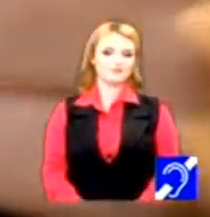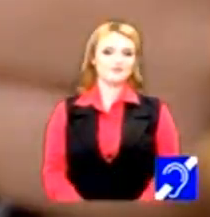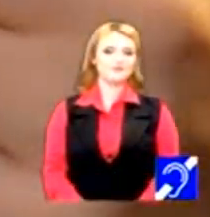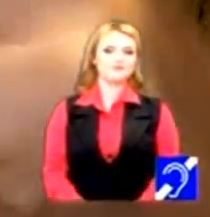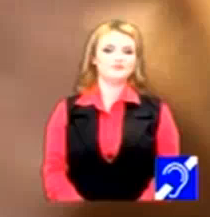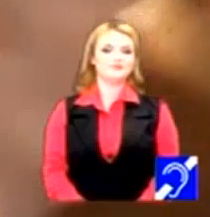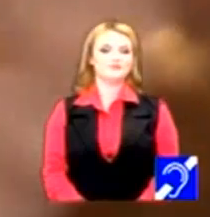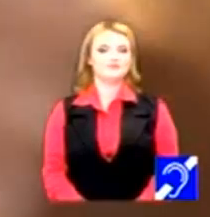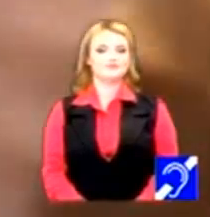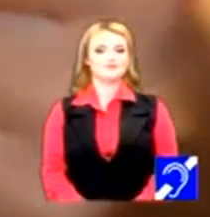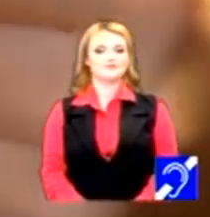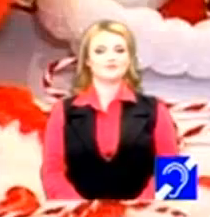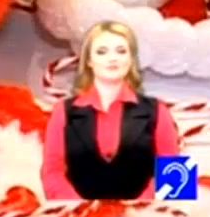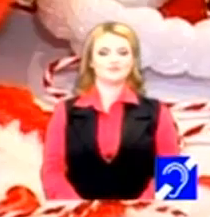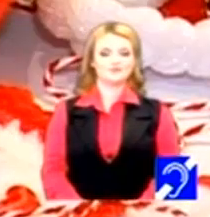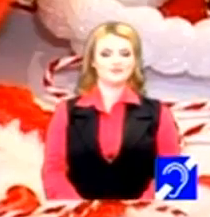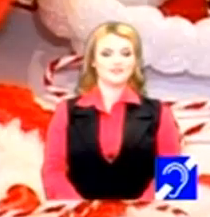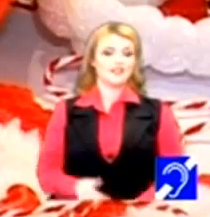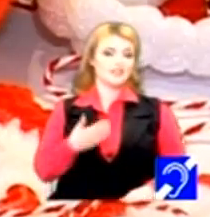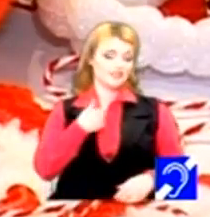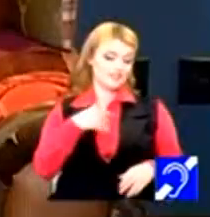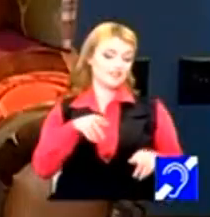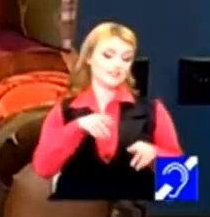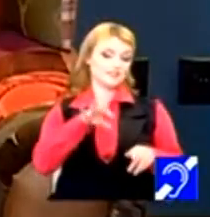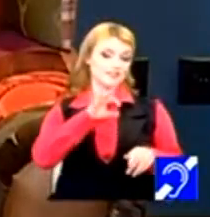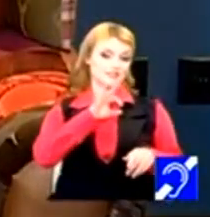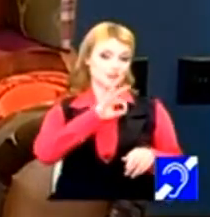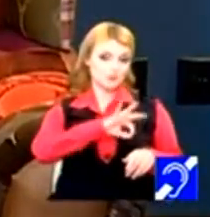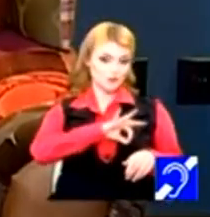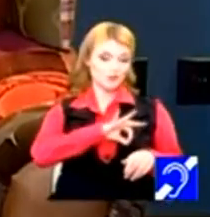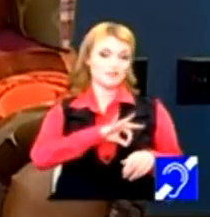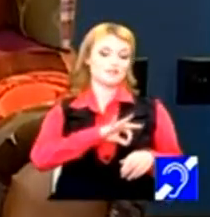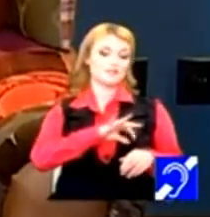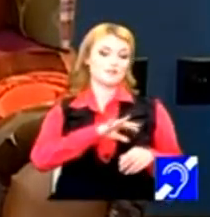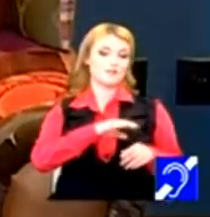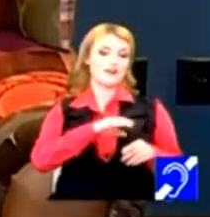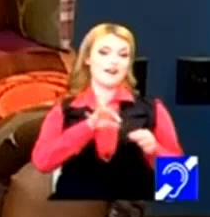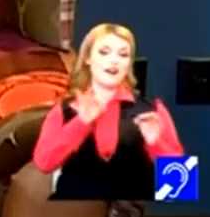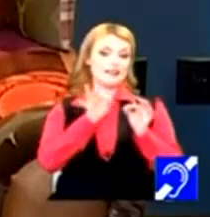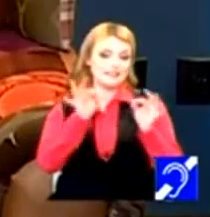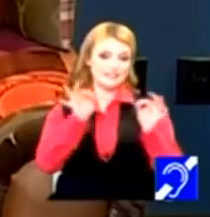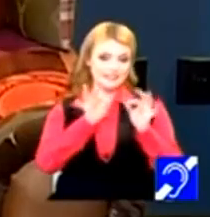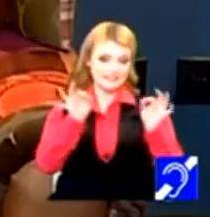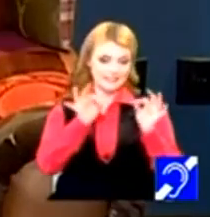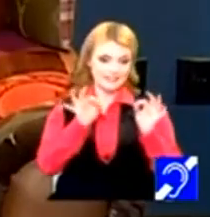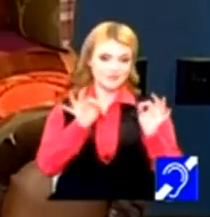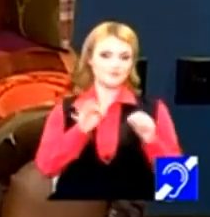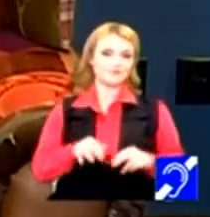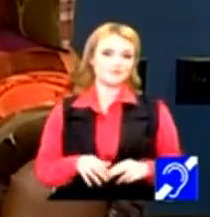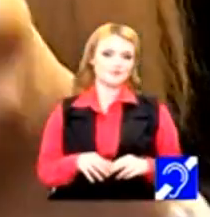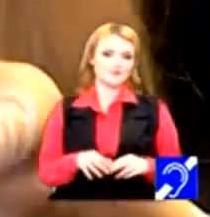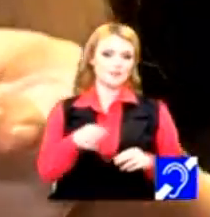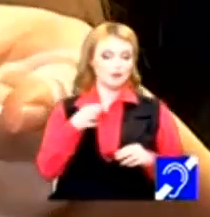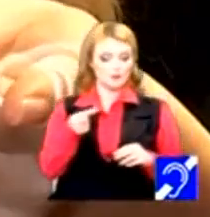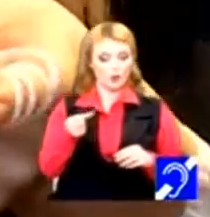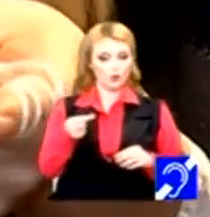obicei utilizez ață din Bumbăceau sau lăniță. Astăzi o să utilizez lăniță, un pic mai